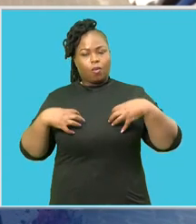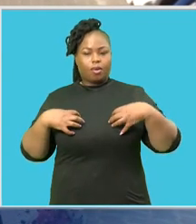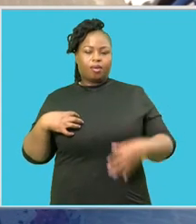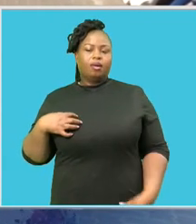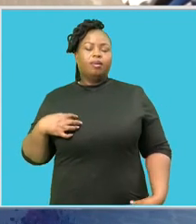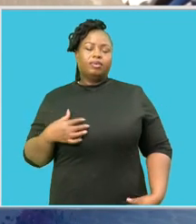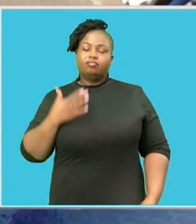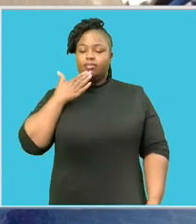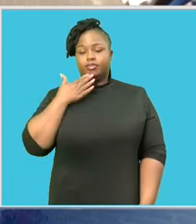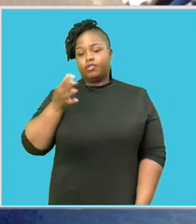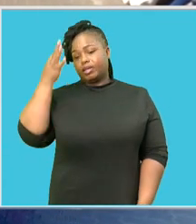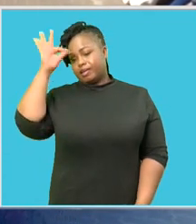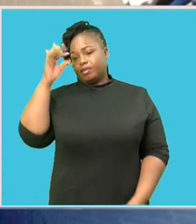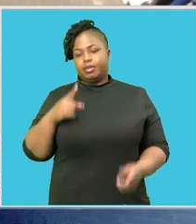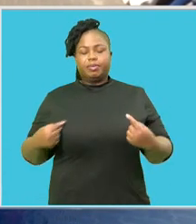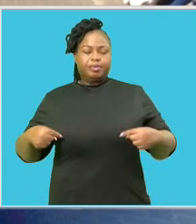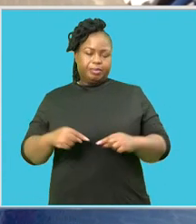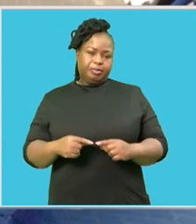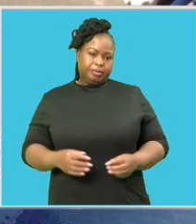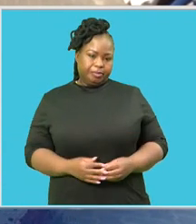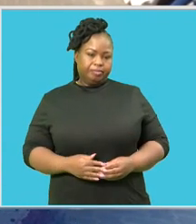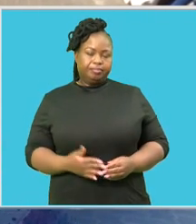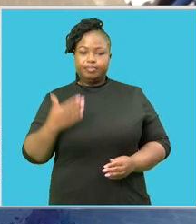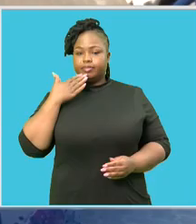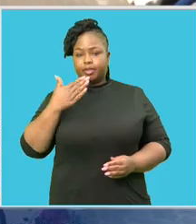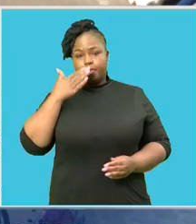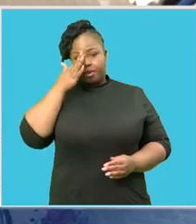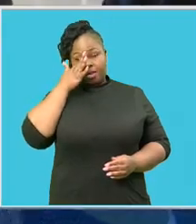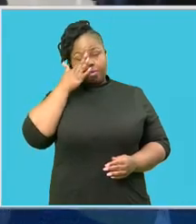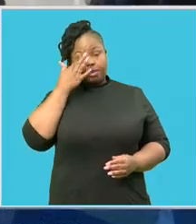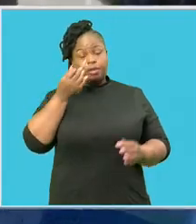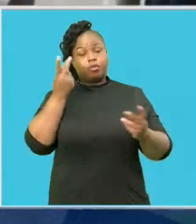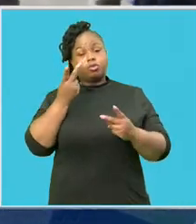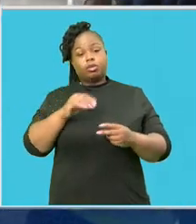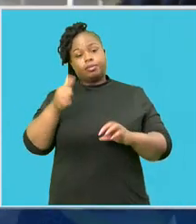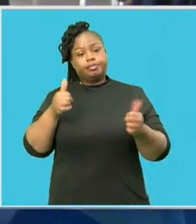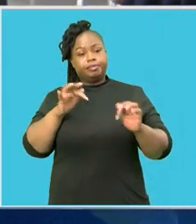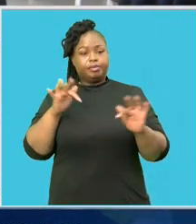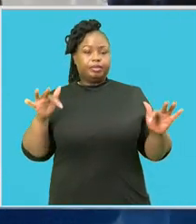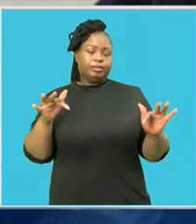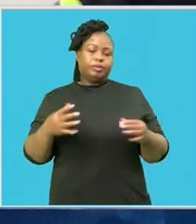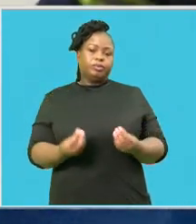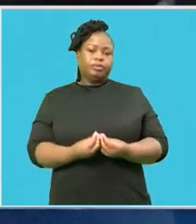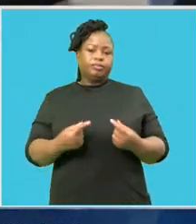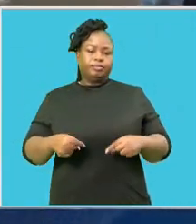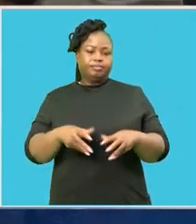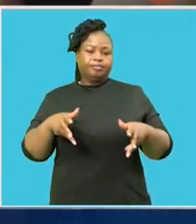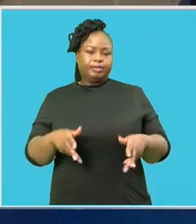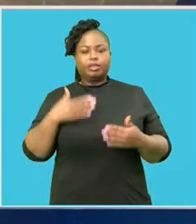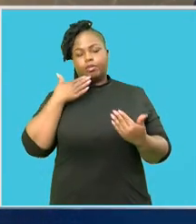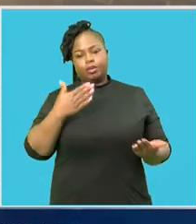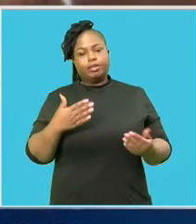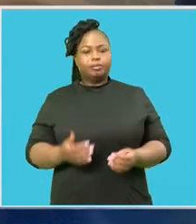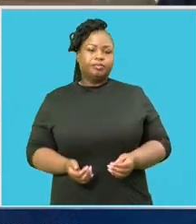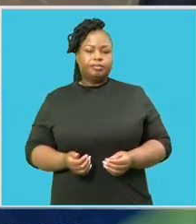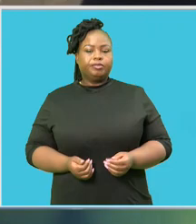Ngiyabonga kakhulu government wethu. Ngiyabonga kakhulu, ngibongela nabanye nje sisonke siyabonga.